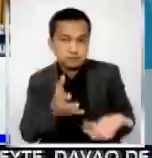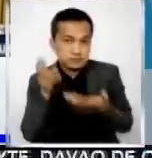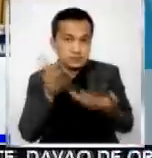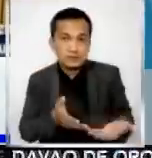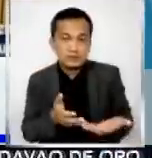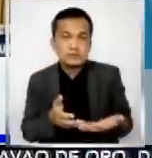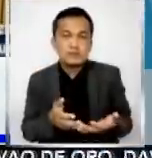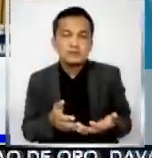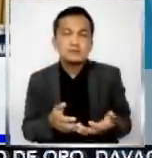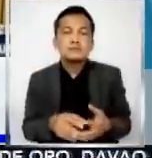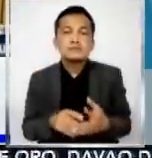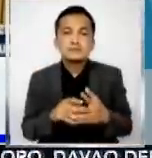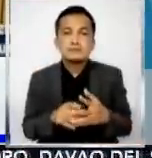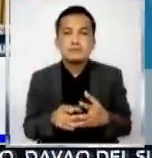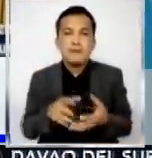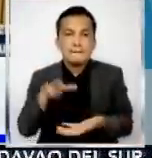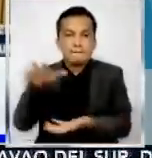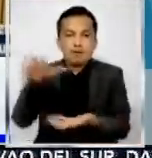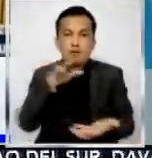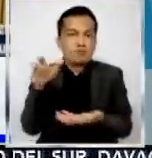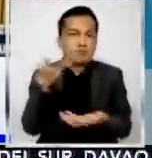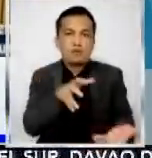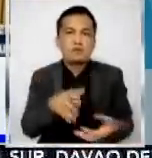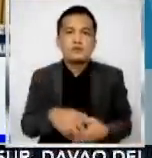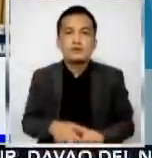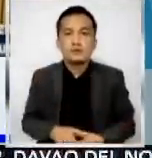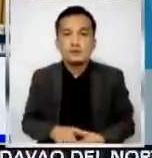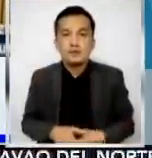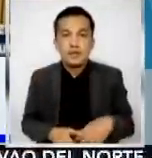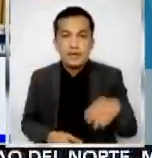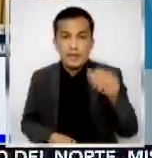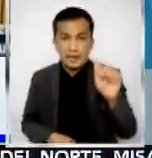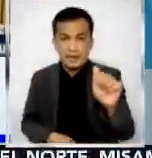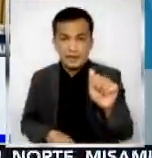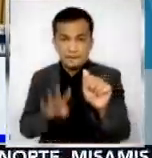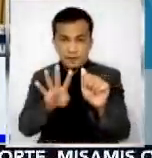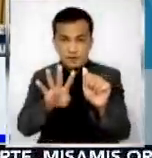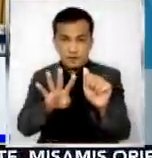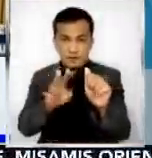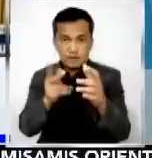have started to arrive in bulk. The A4 priority